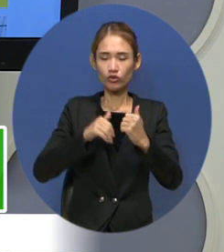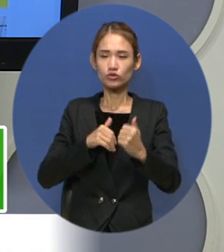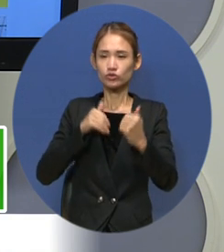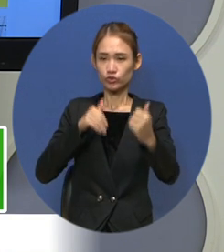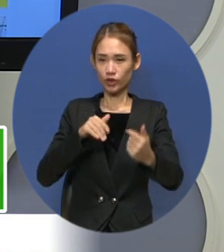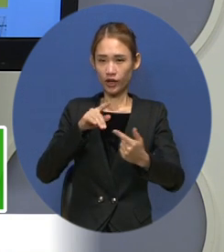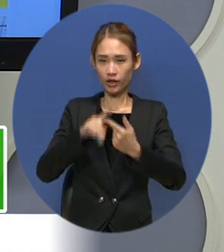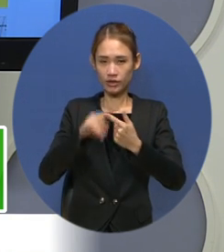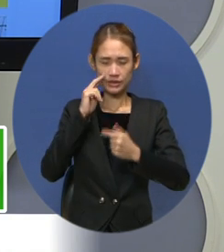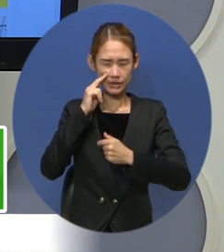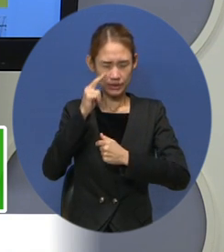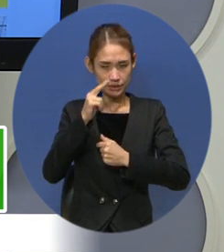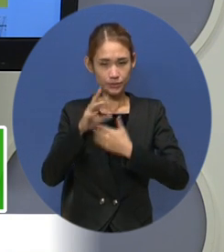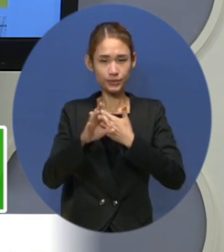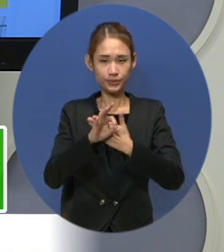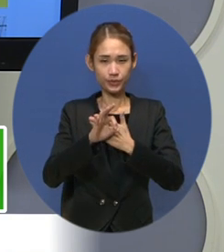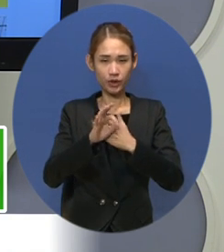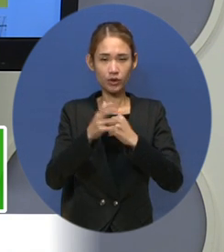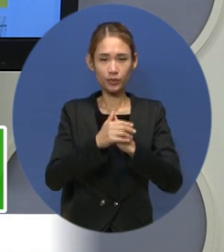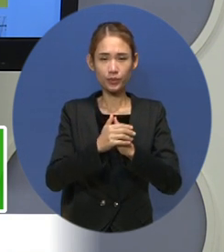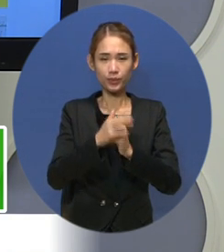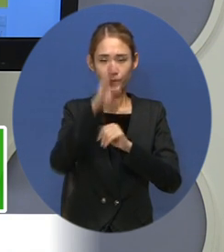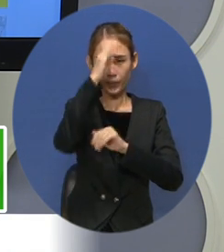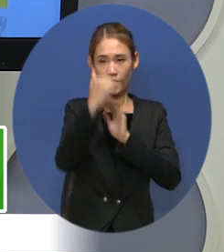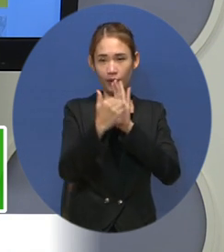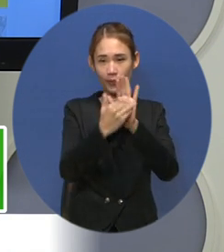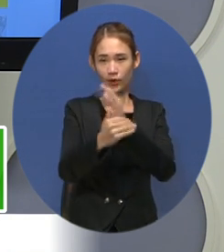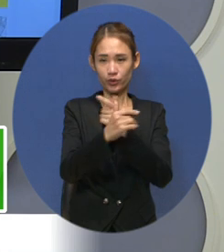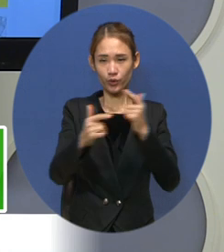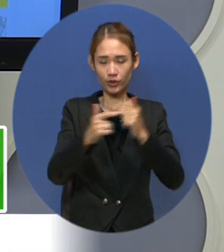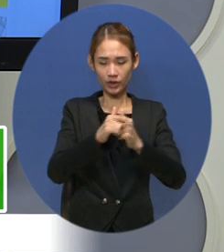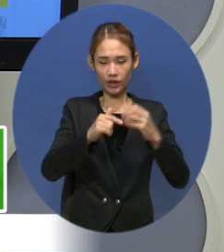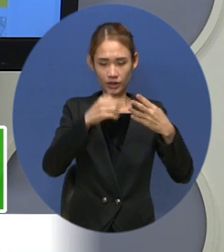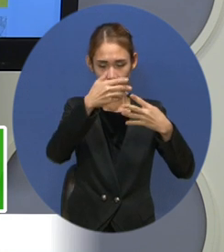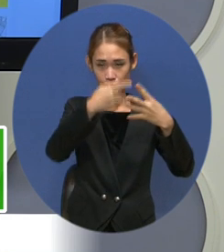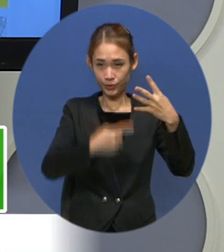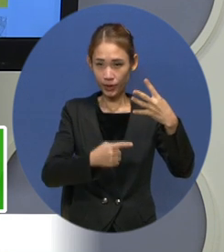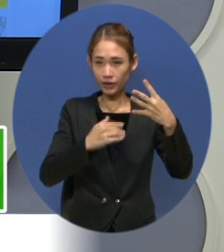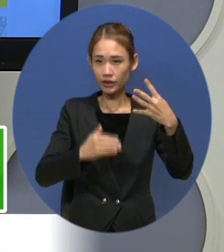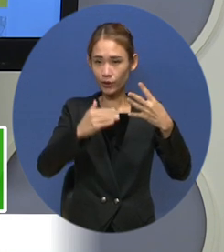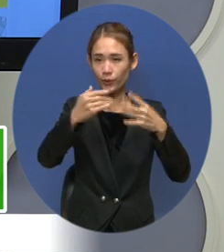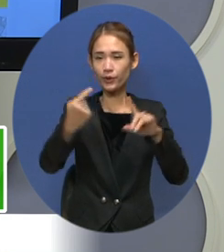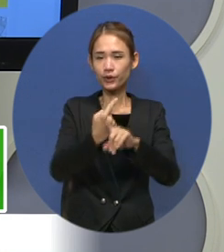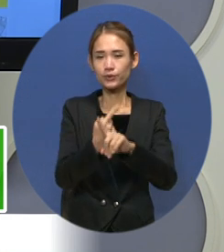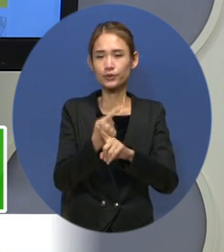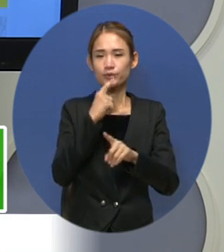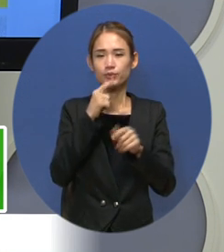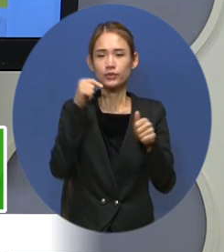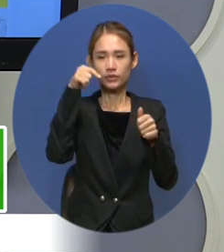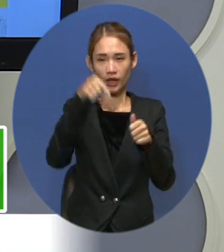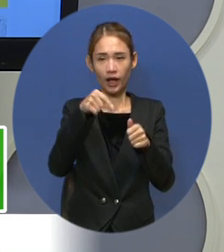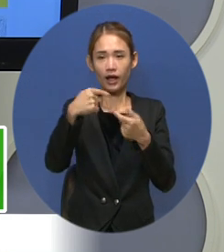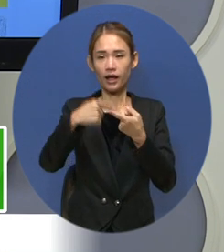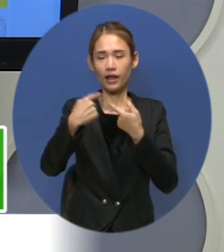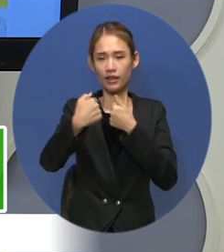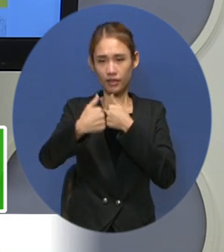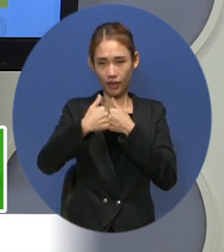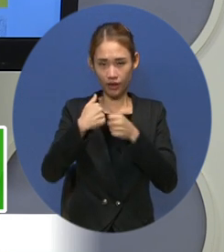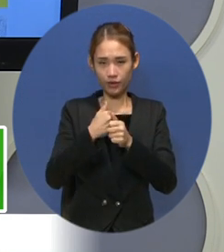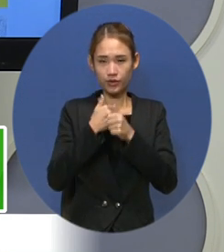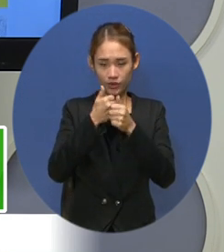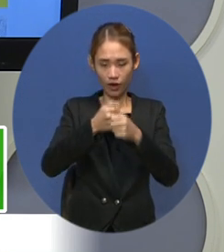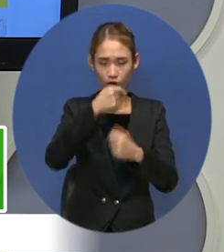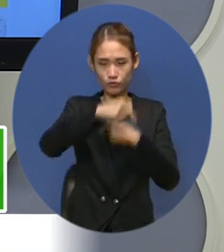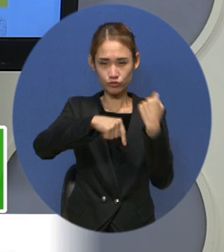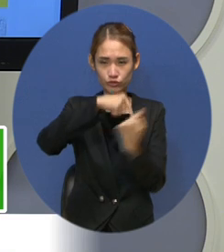격상 시 방역 조치를 차등적으로 강화하며 부처 지자체 판단에 따라 방역 조치를 탄력적으로